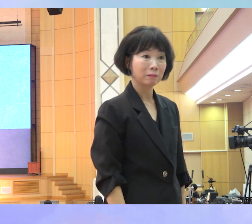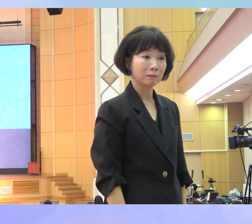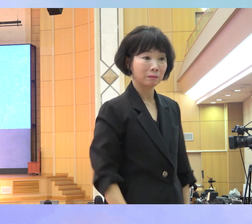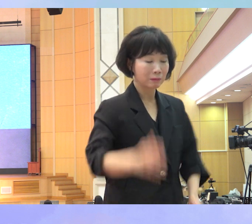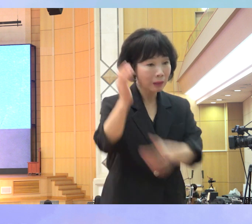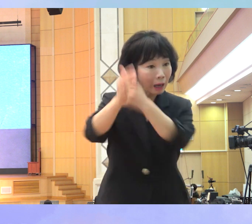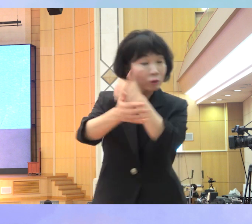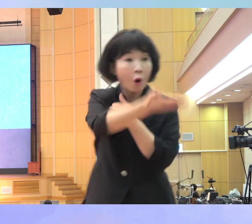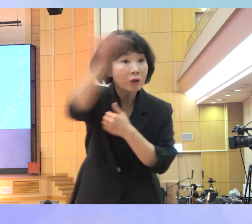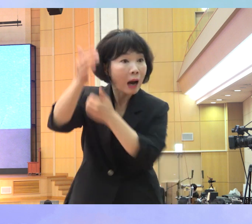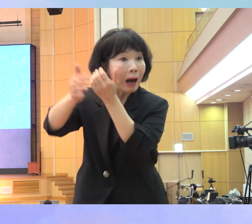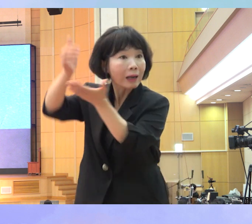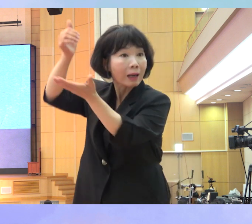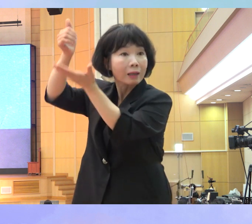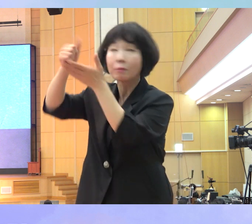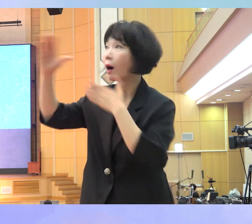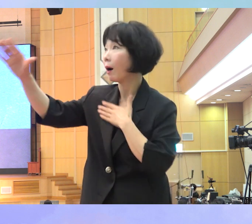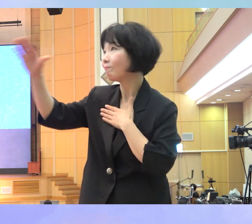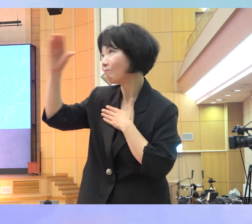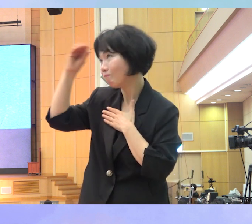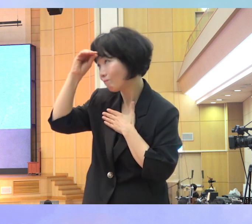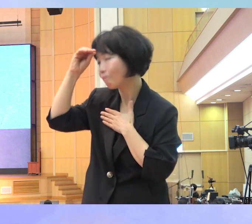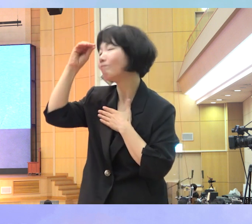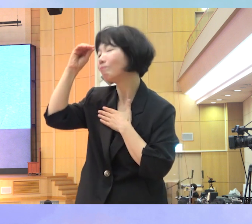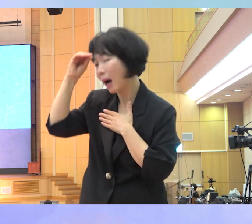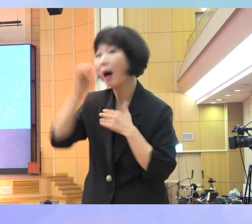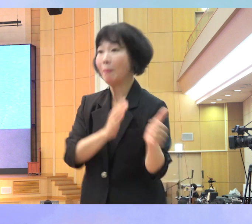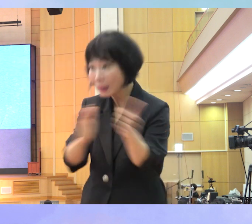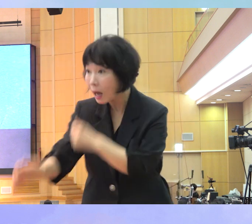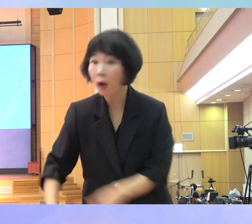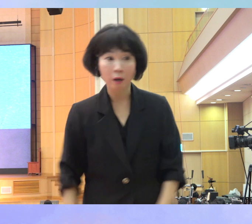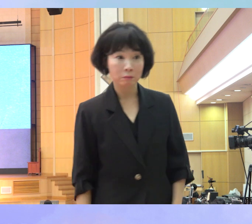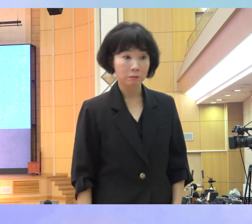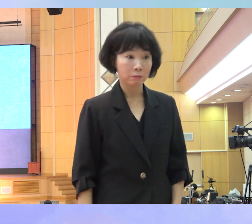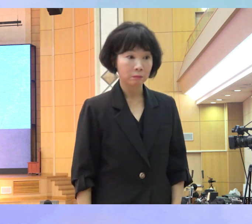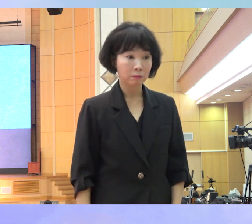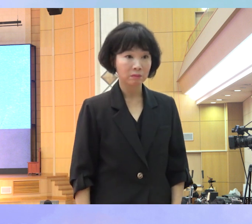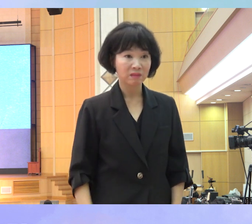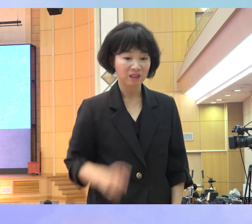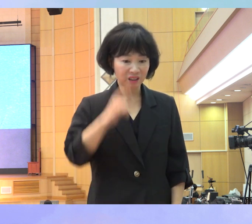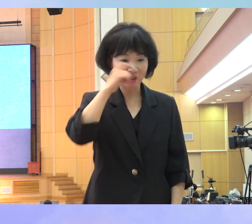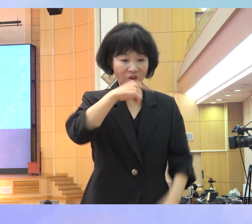하나님을 본받는 자가 되라 하면서 제일 먼저 말하고 있는 게 뭡니까? 누추한 말